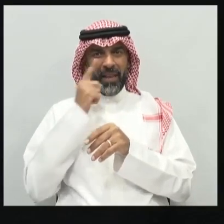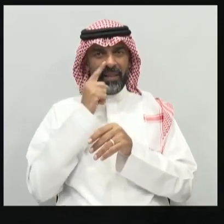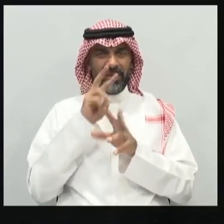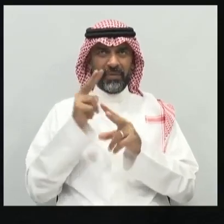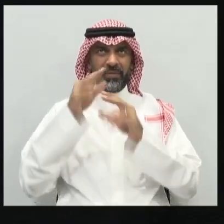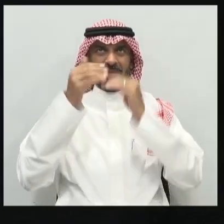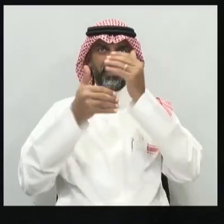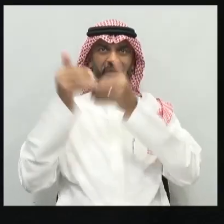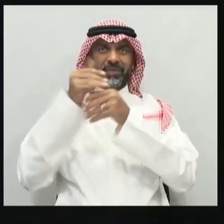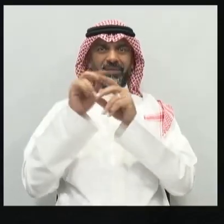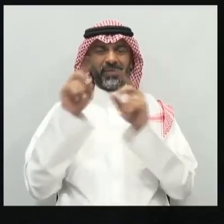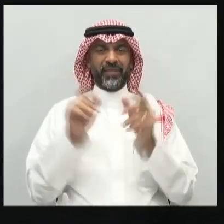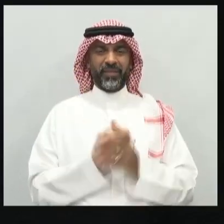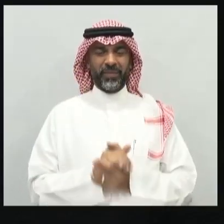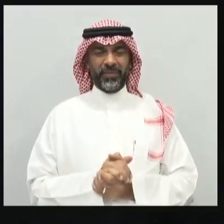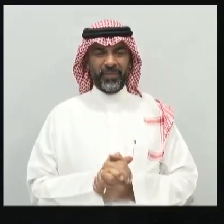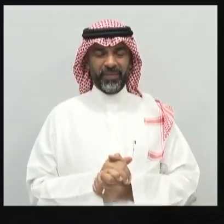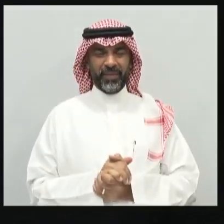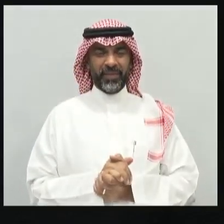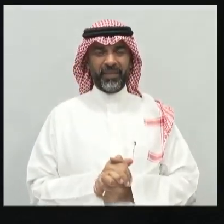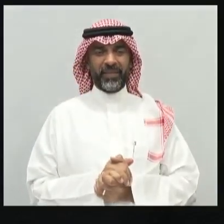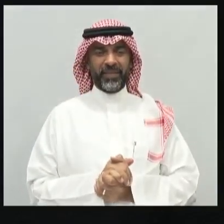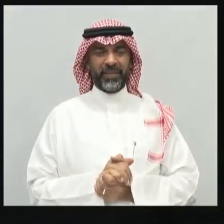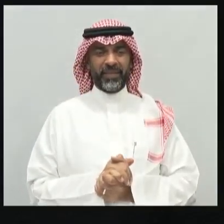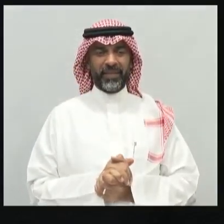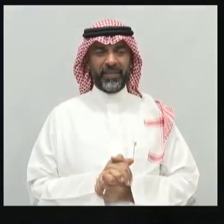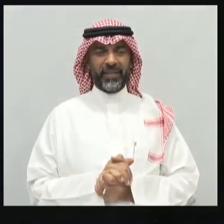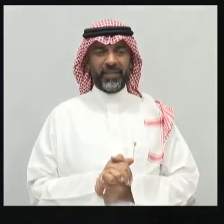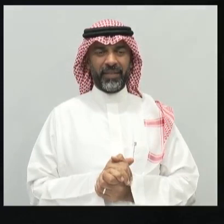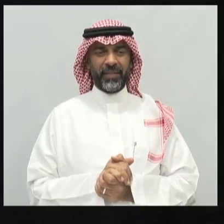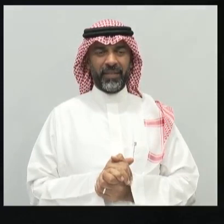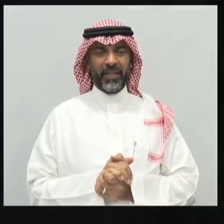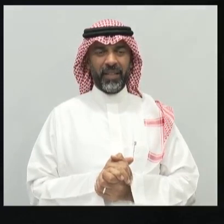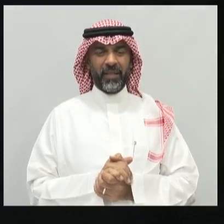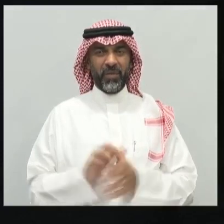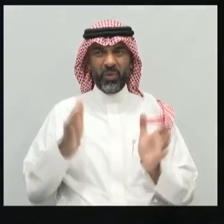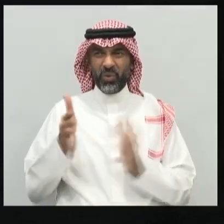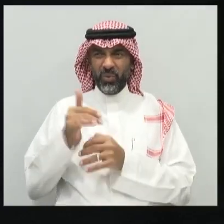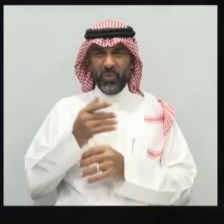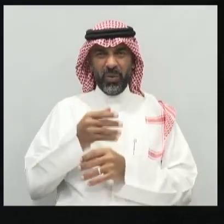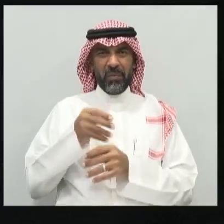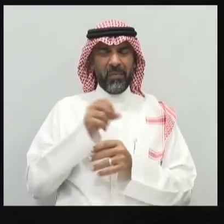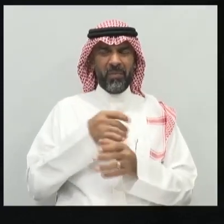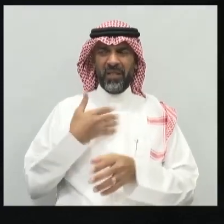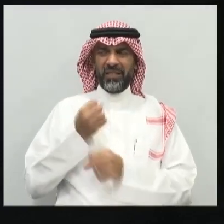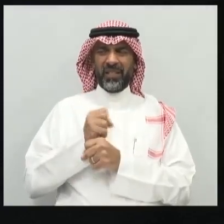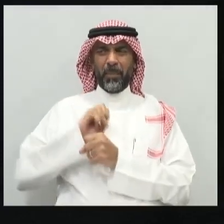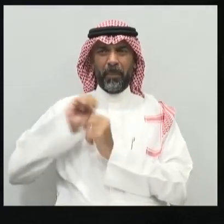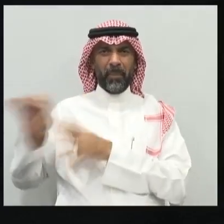اذا استخدموا اشياء موجوده عندنا في البيئه بدل ما نرميها